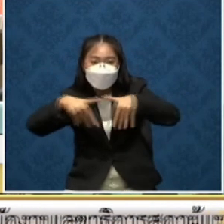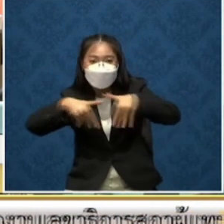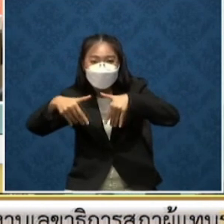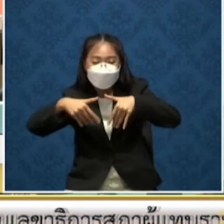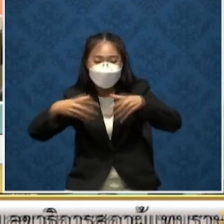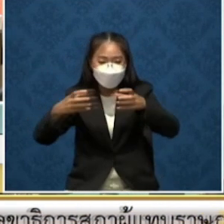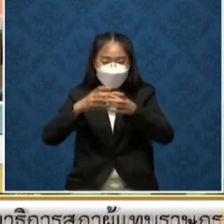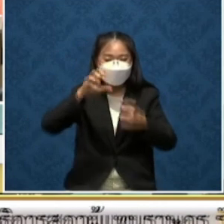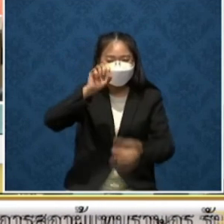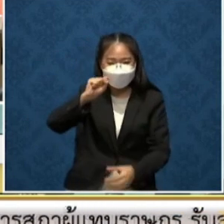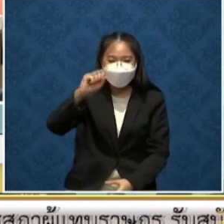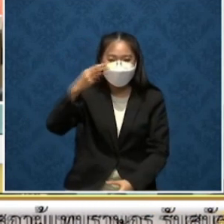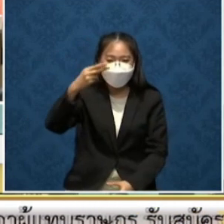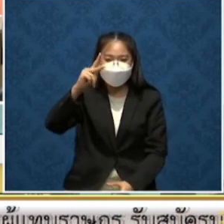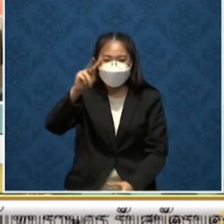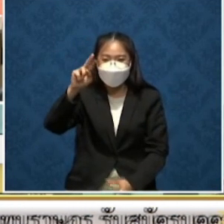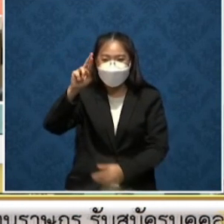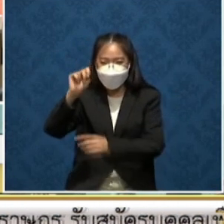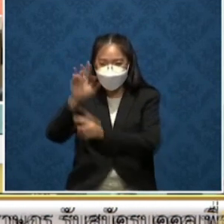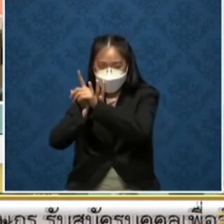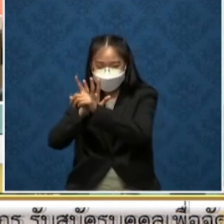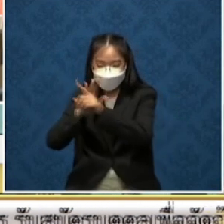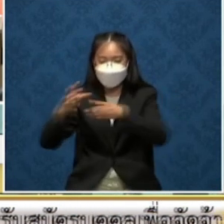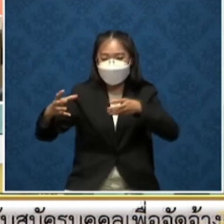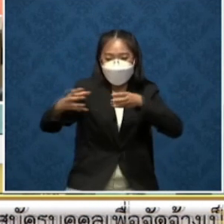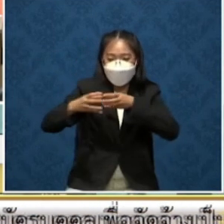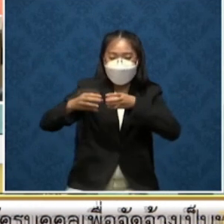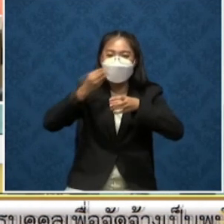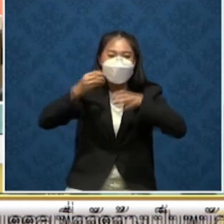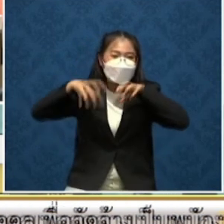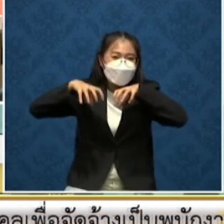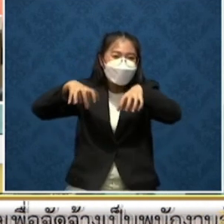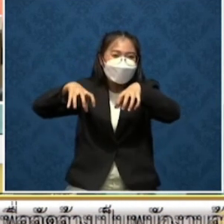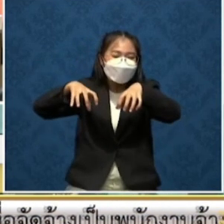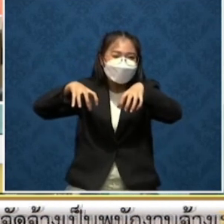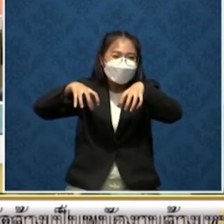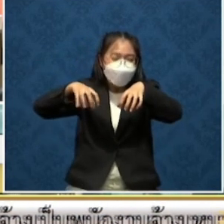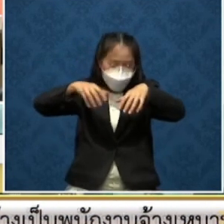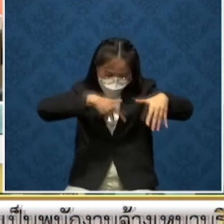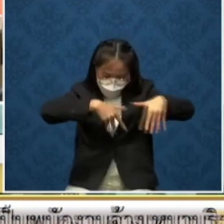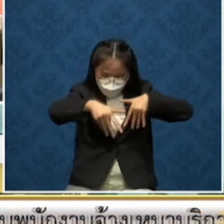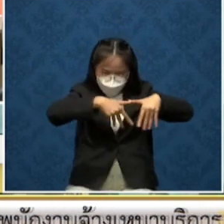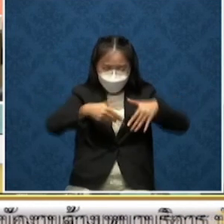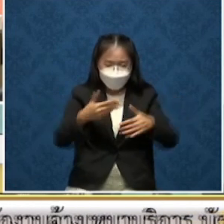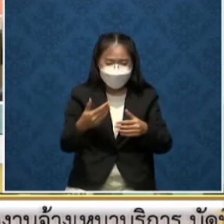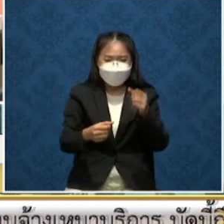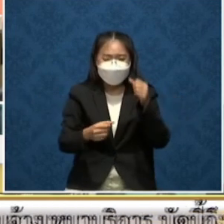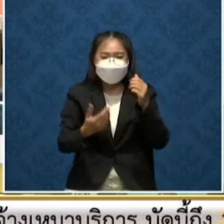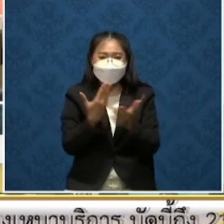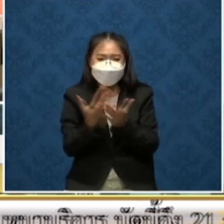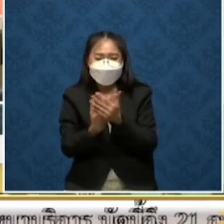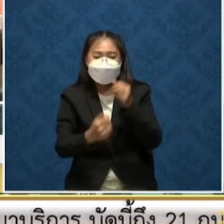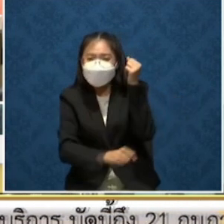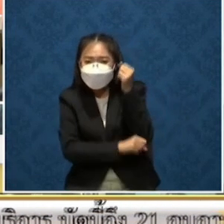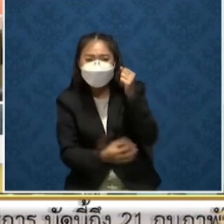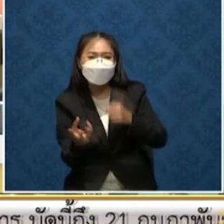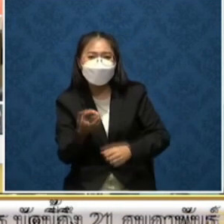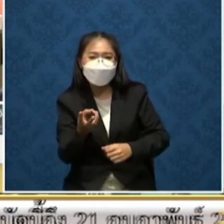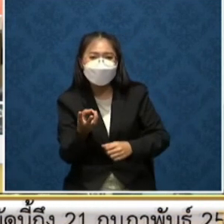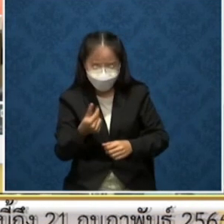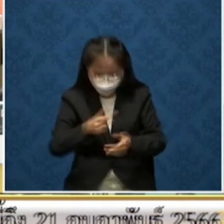บอร์ก็คุมตัวคุณเบนเดมอนออกจากบก.สอท. 3ที่ศูนย์ราชการแจ้งวัฒนะไปขอกักขังไว้ที่ส